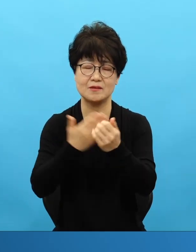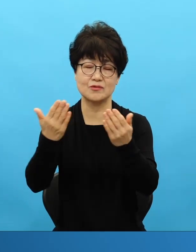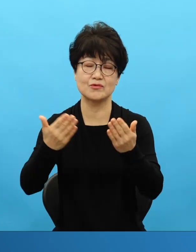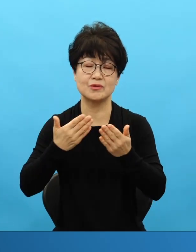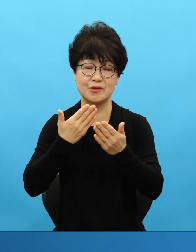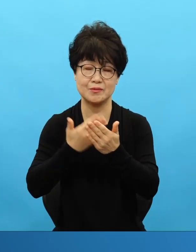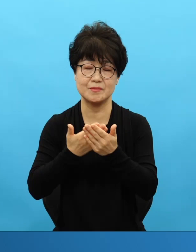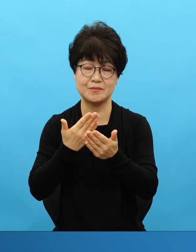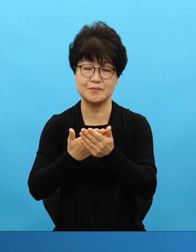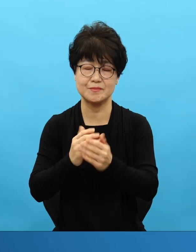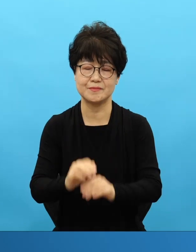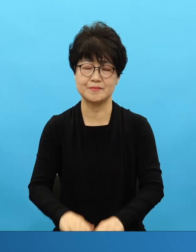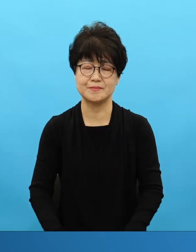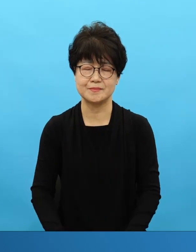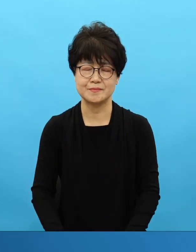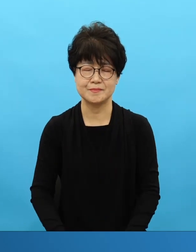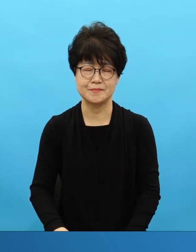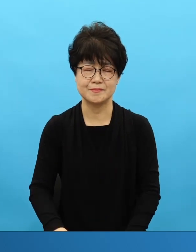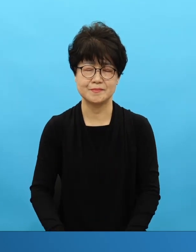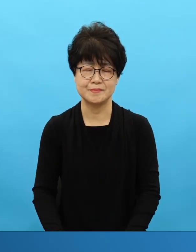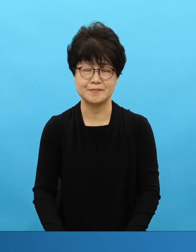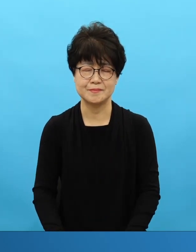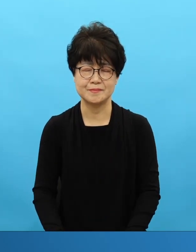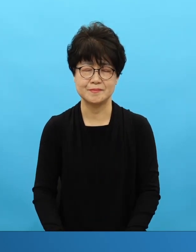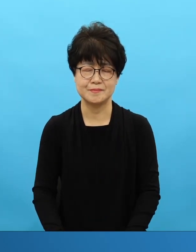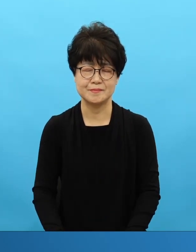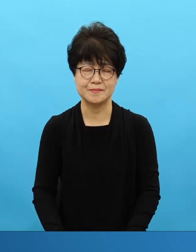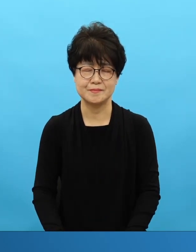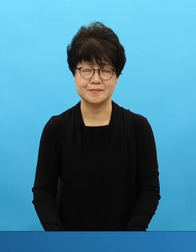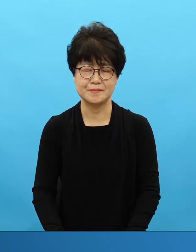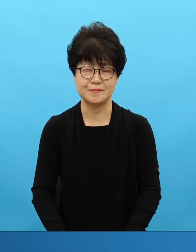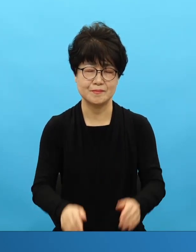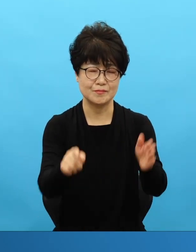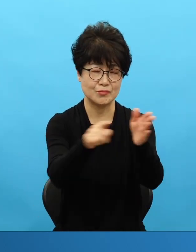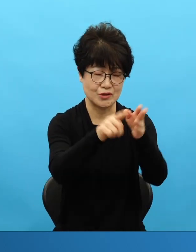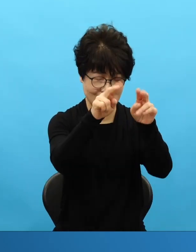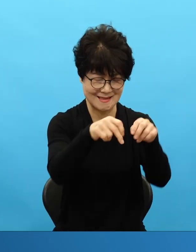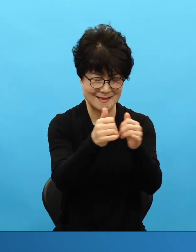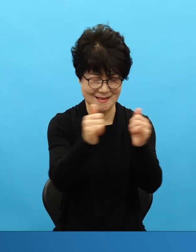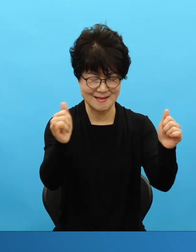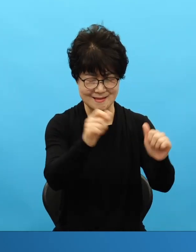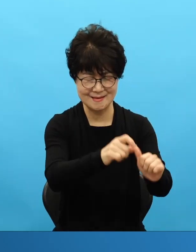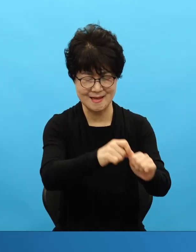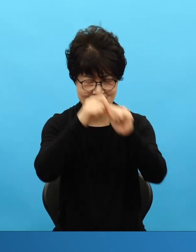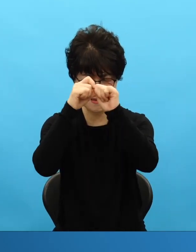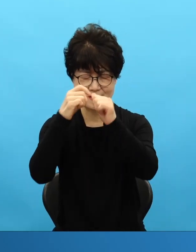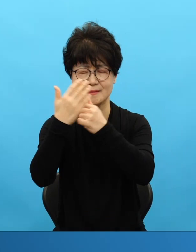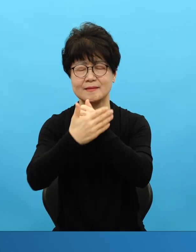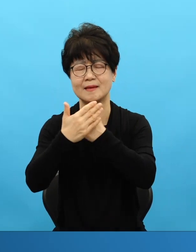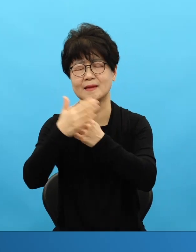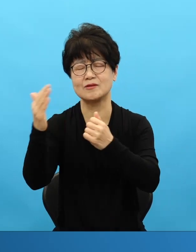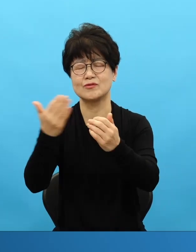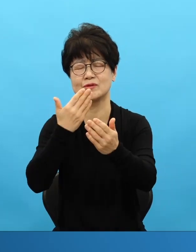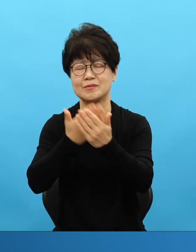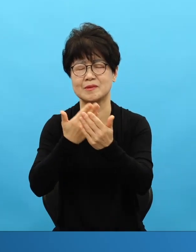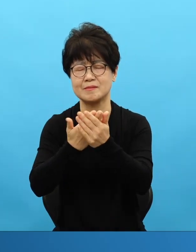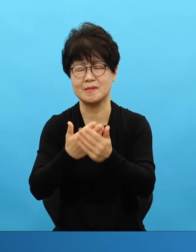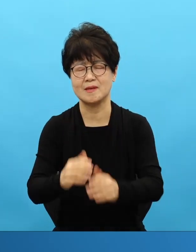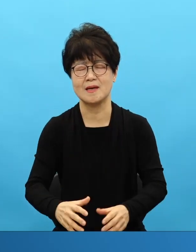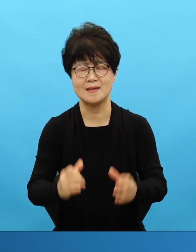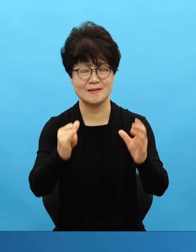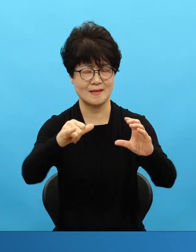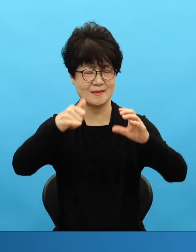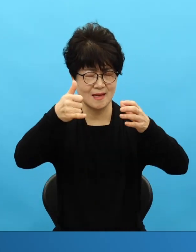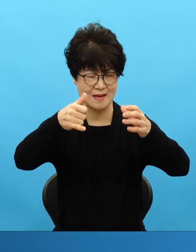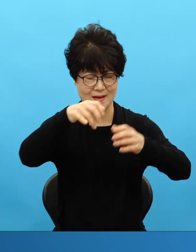주옵소서. 그래서 알지 못하는 사람을 살리는 증인이 되게 해 주옵소서. 세상에서 낙심한 자들을